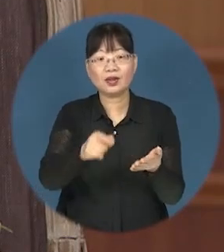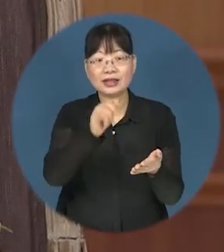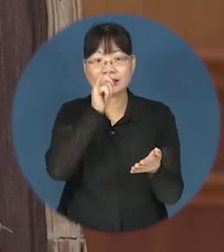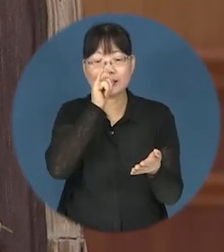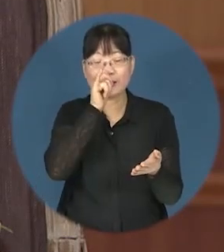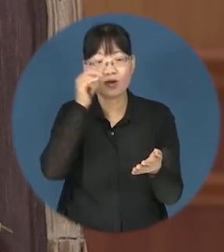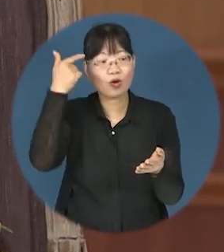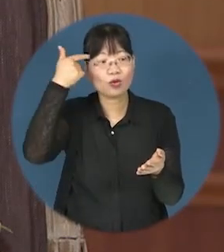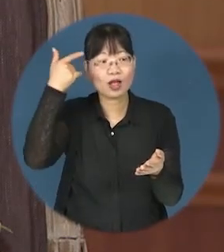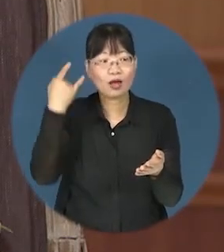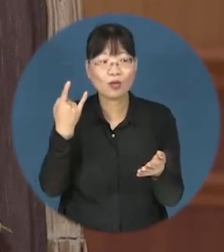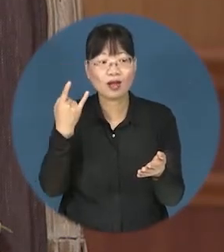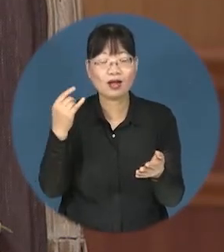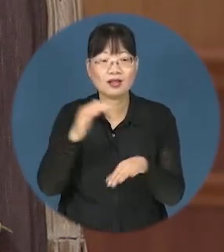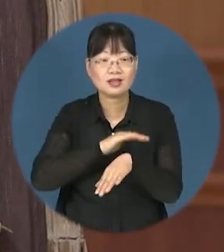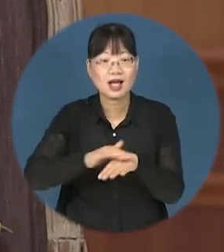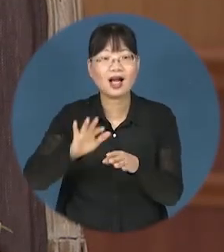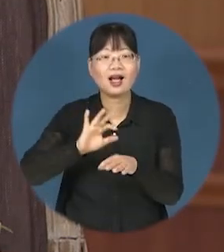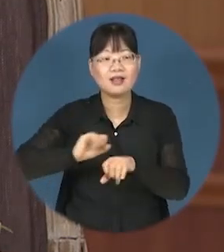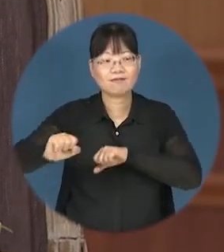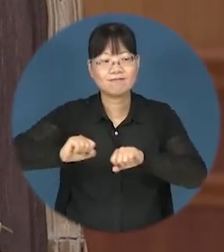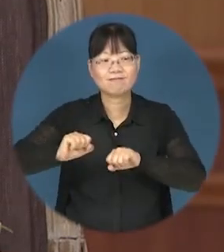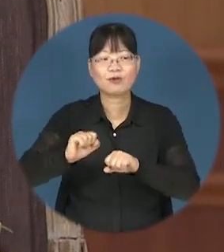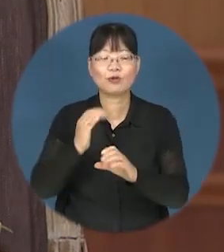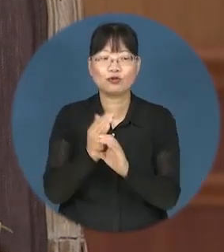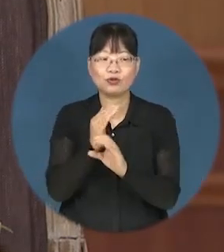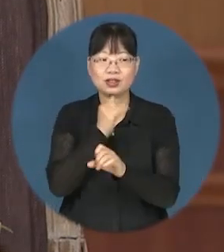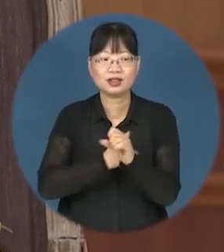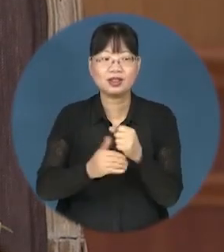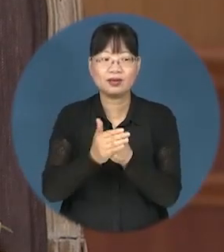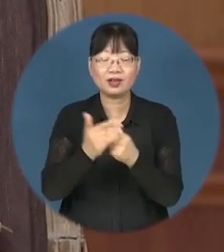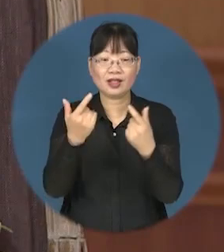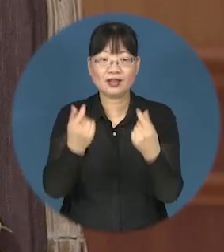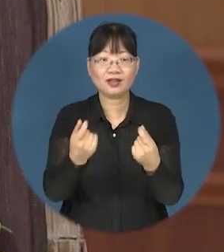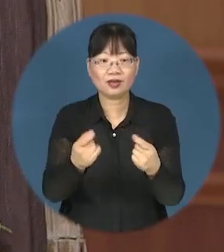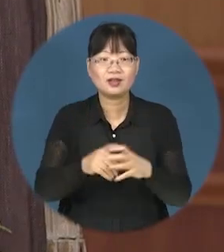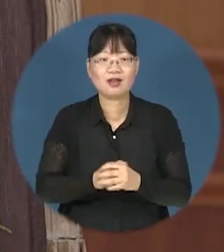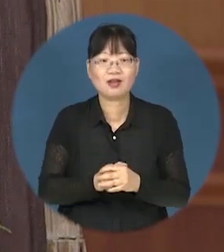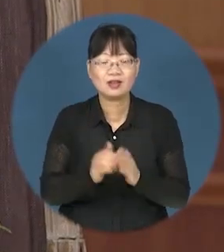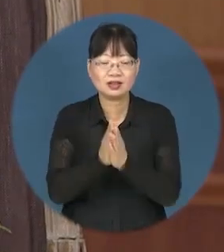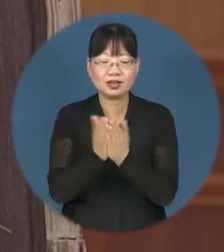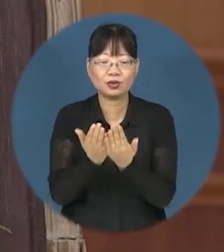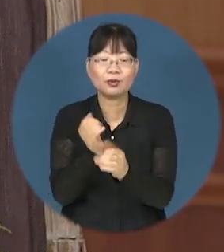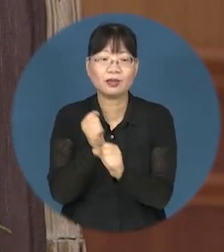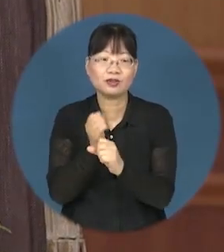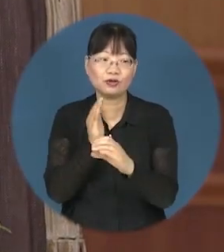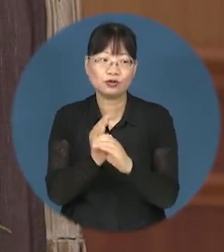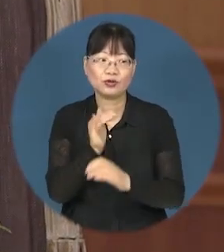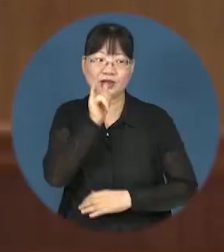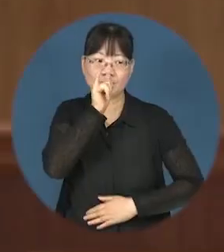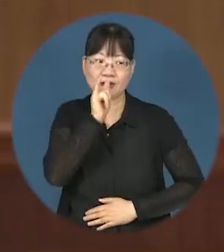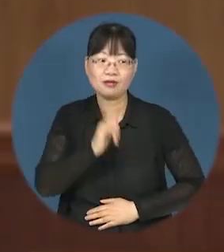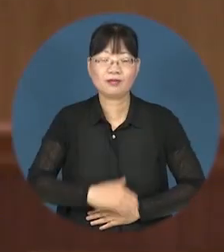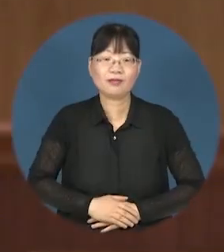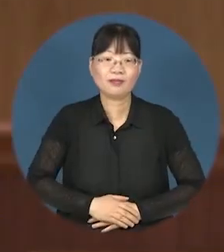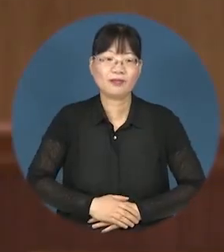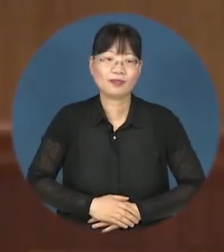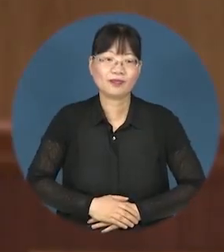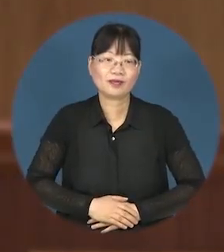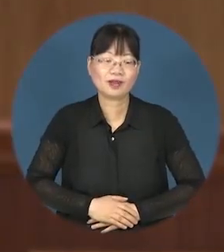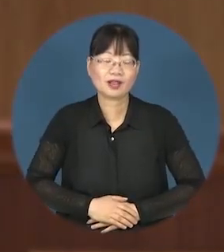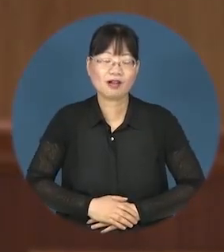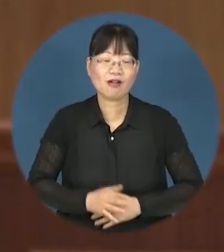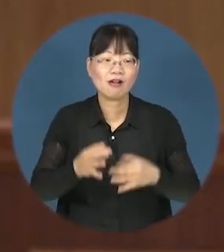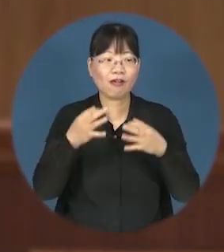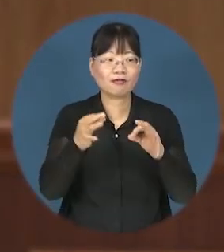또 내가 그 잘 작용하기 때문에 예로 또 그런 교재도 만들고 있구요 뭐 좀 김